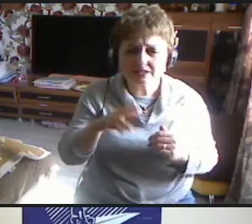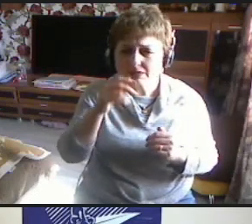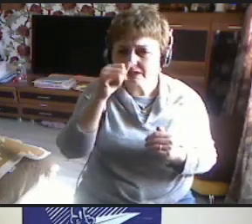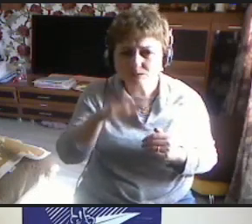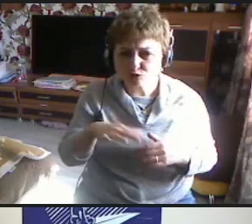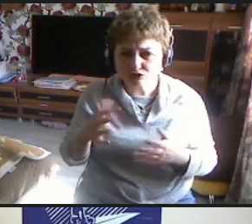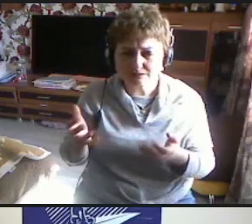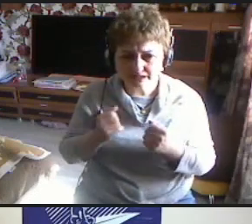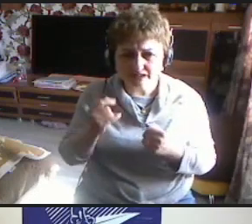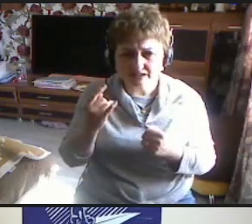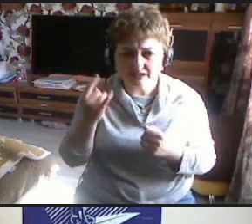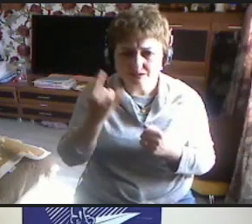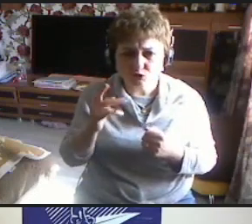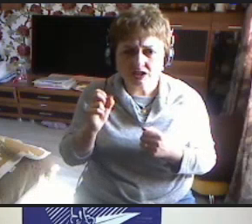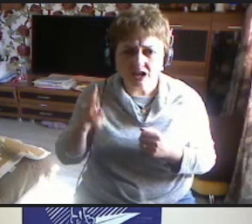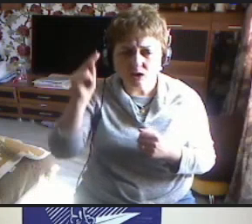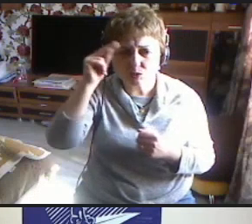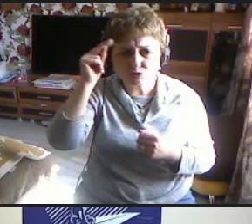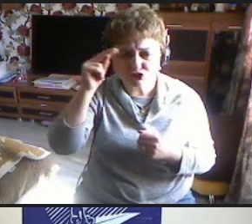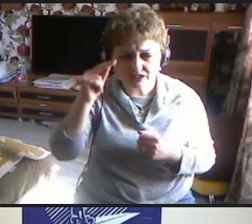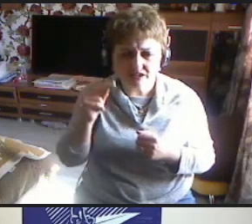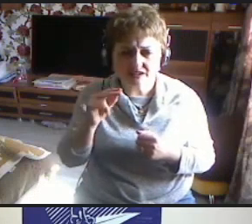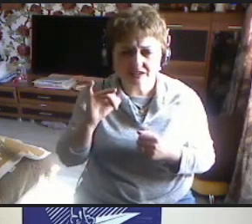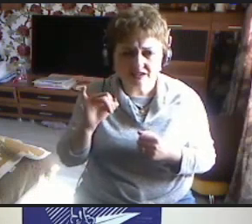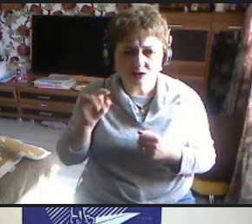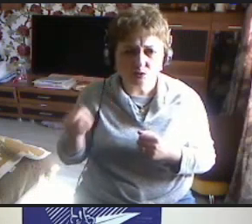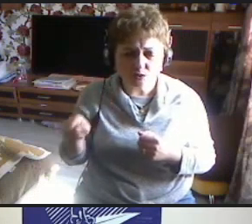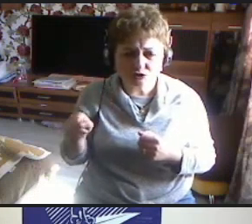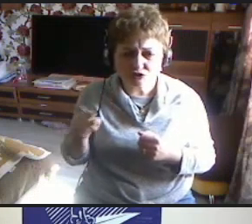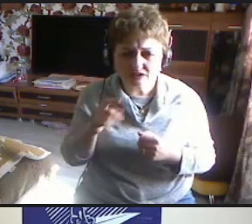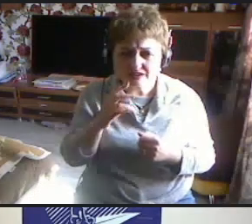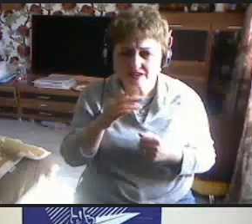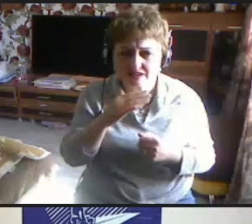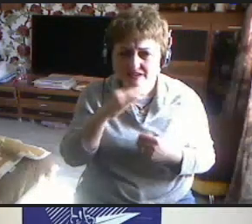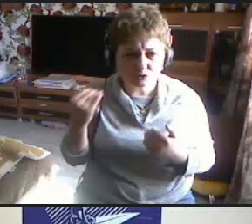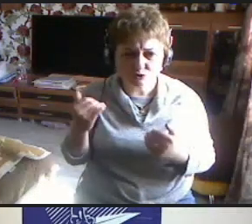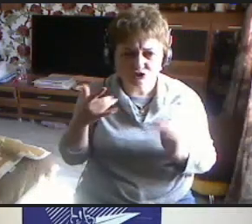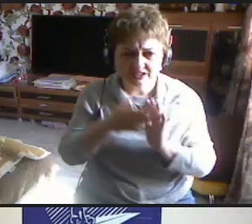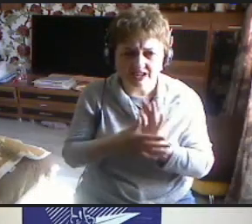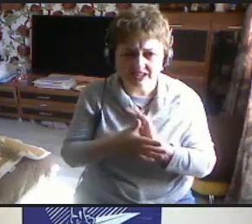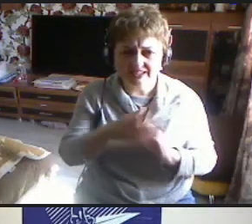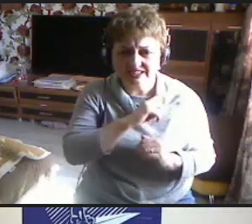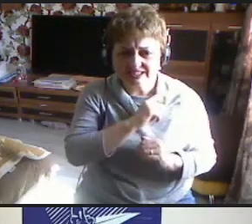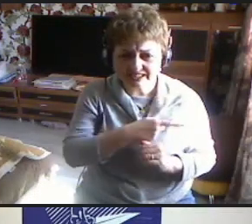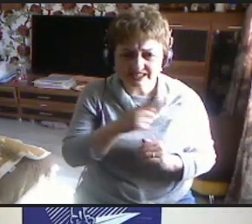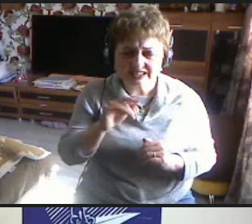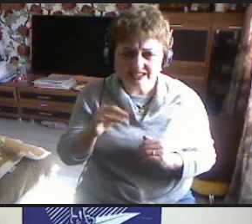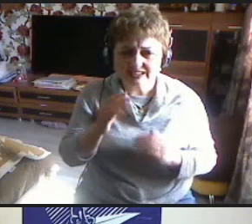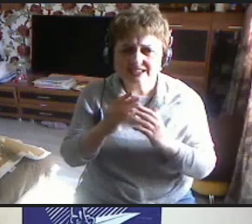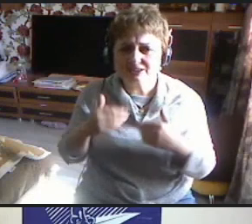ученика. И он же не хочет тратить силы и советует уйти в коррекционную